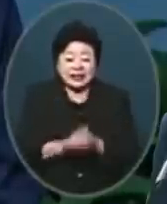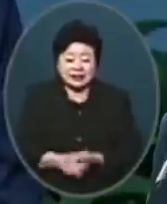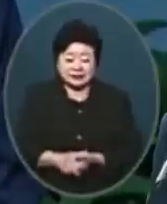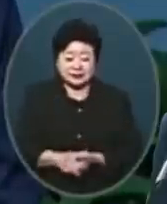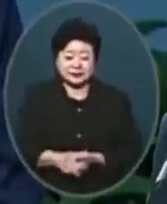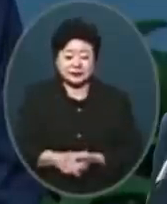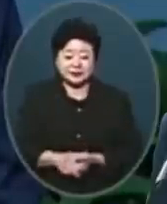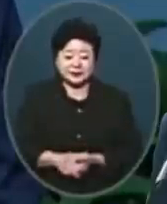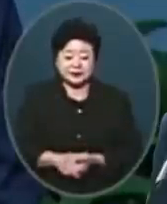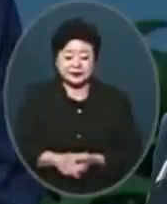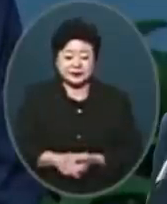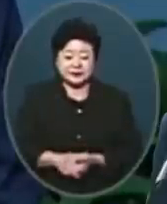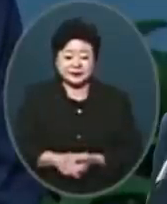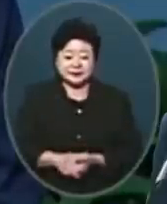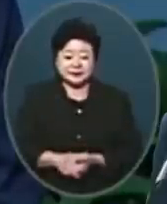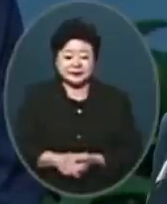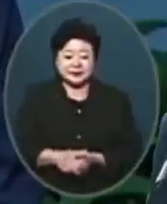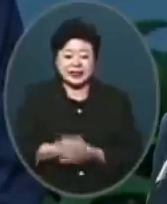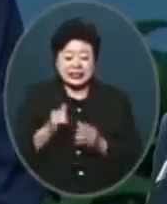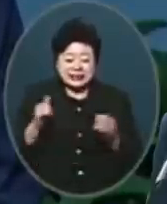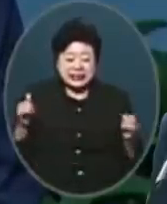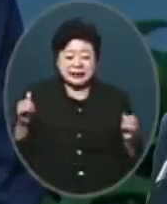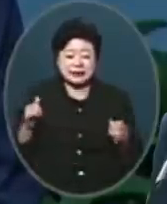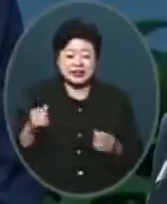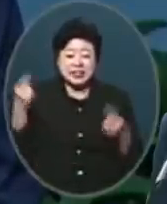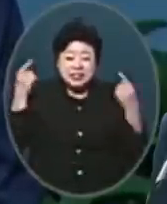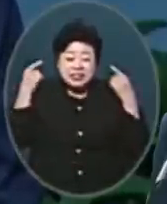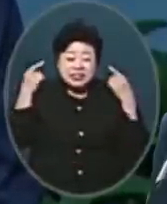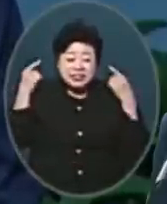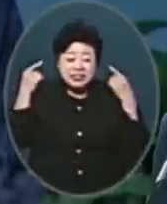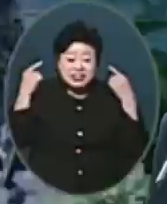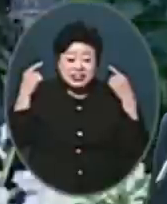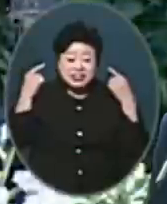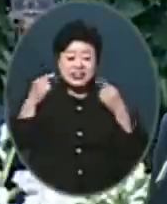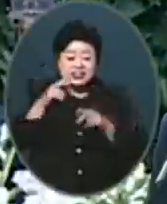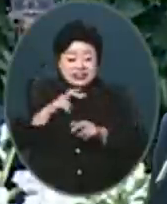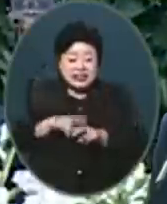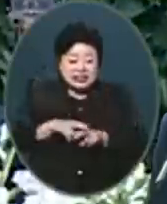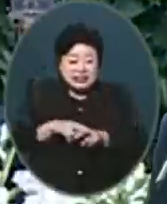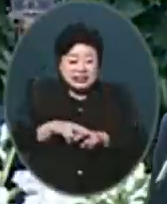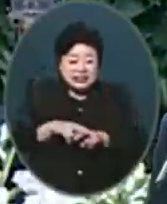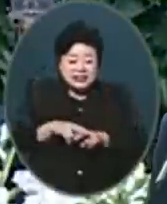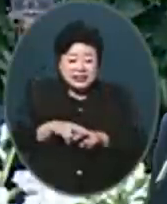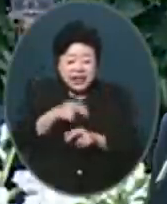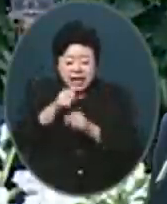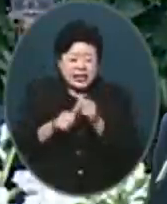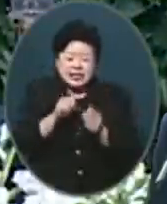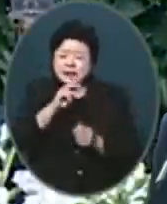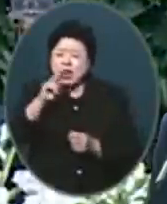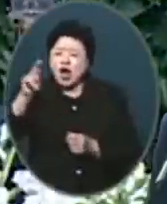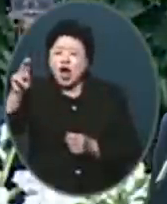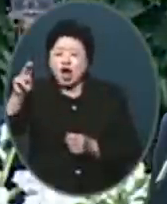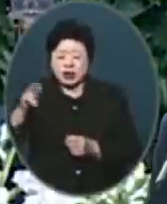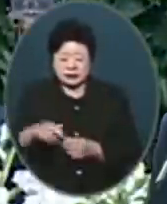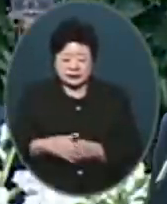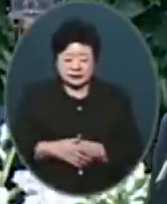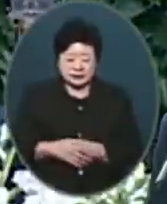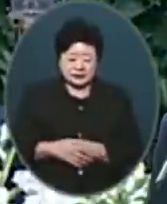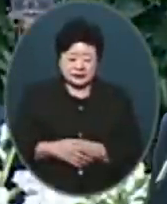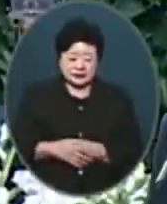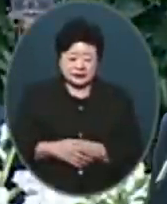그 사람들이 다 듣는 그 자리에서 하나님이여